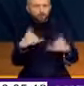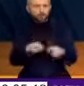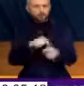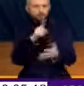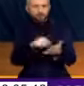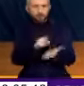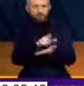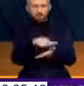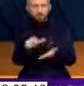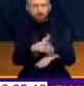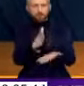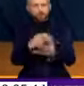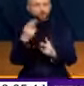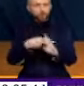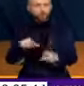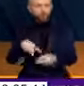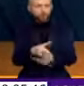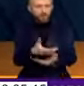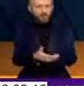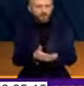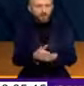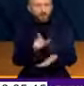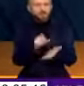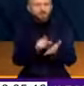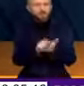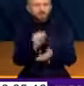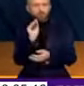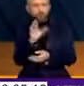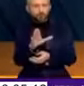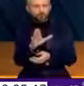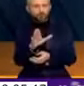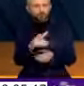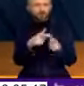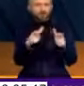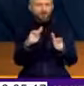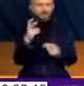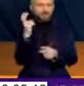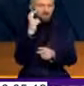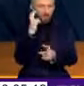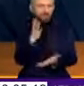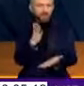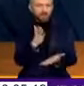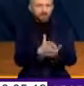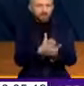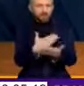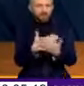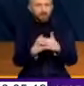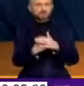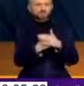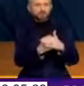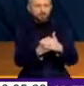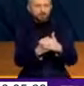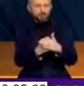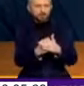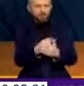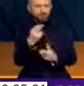питання. Пенсіонери мають у нас пільговий проїзд, пенсійне посвідчення чи картка киянина є якби підставою здійснення